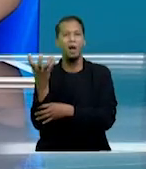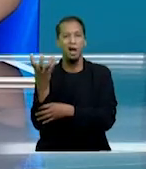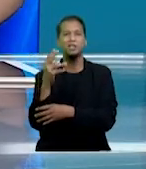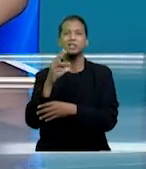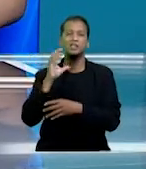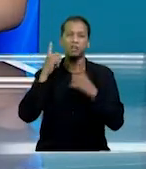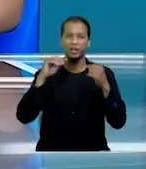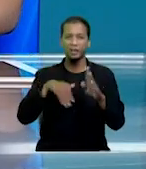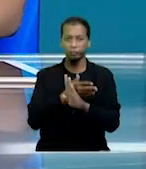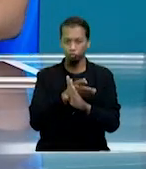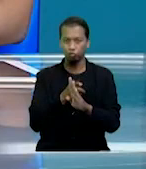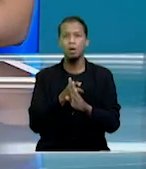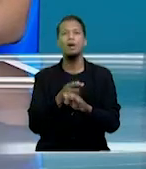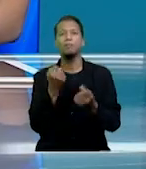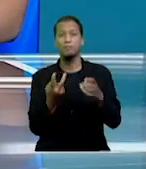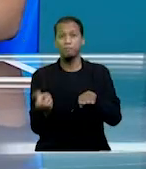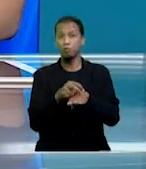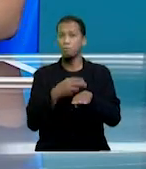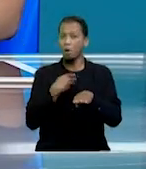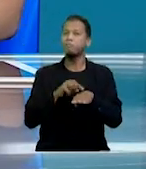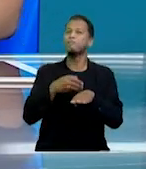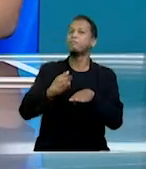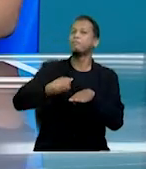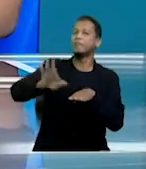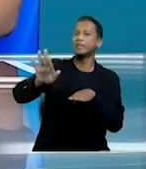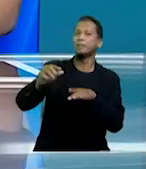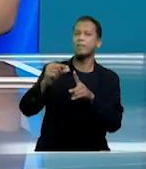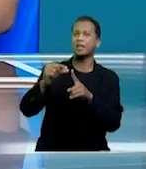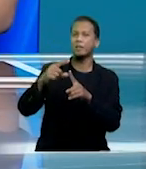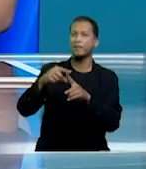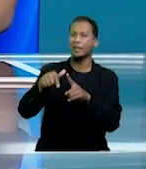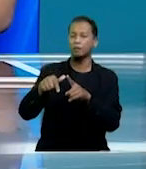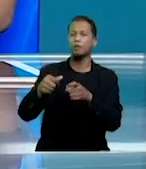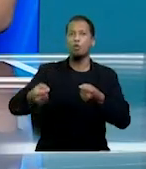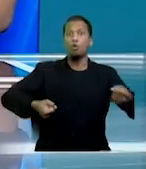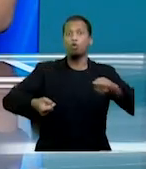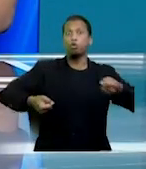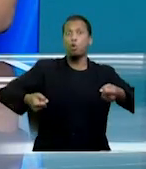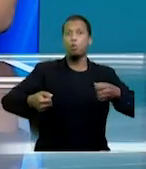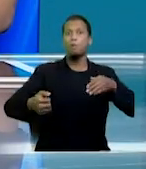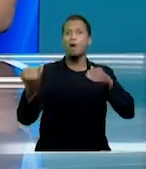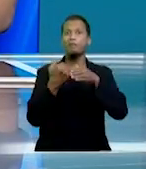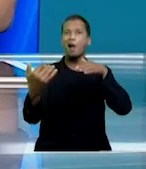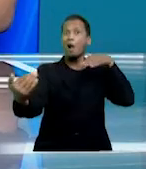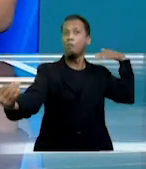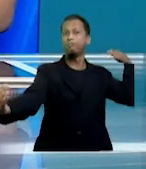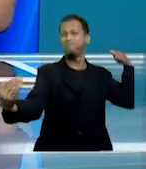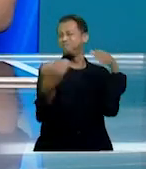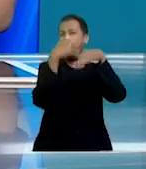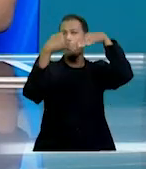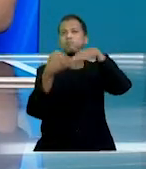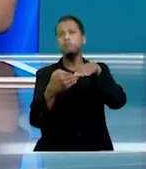menumpang mobil minibus menuju Pantai Perigi ditabrak truk dari arah berlawanan. Sopir truk yang belum diketahui identitasnya melarikan